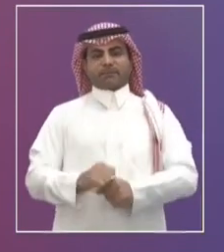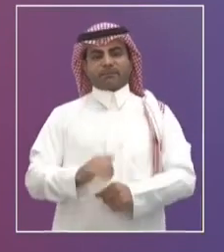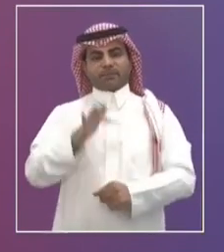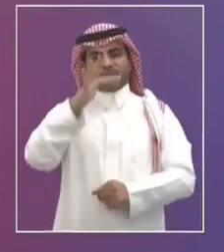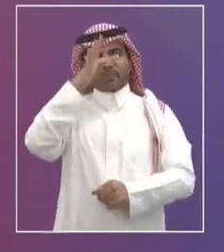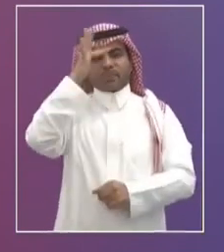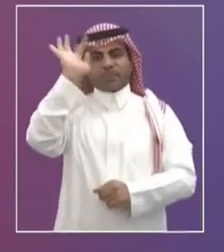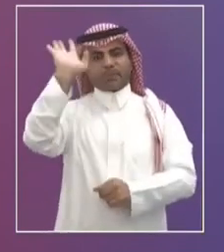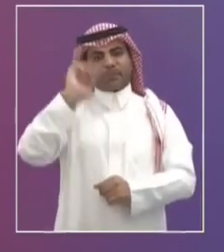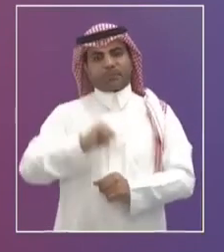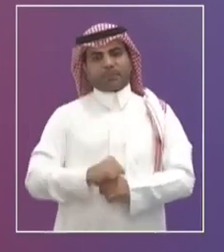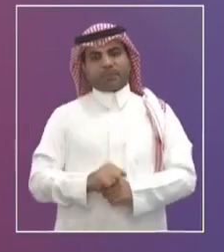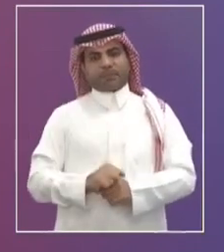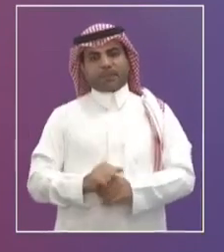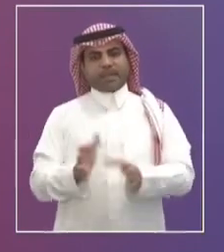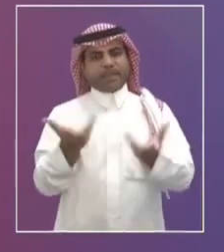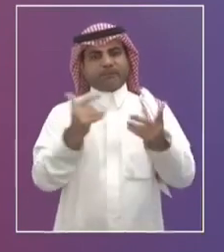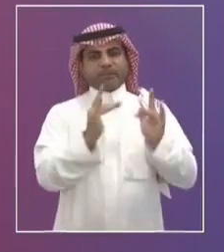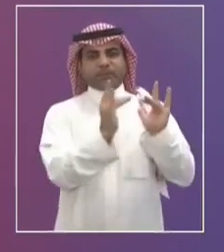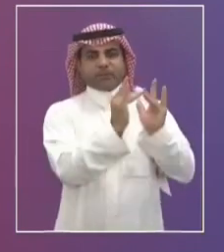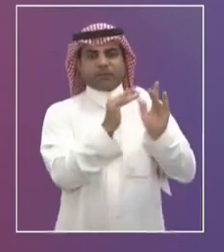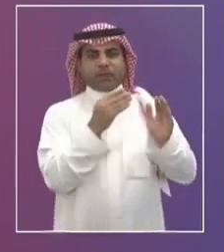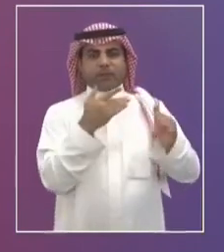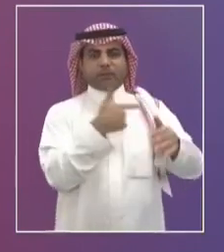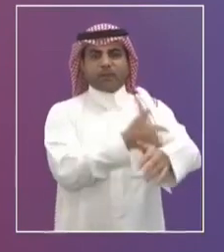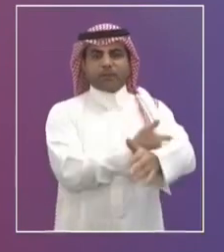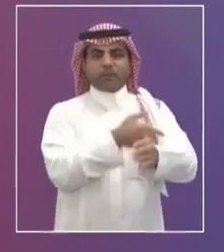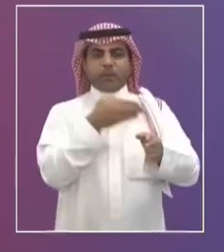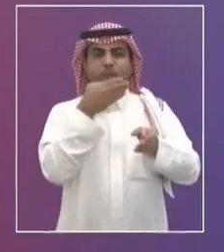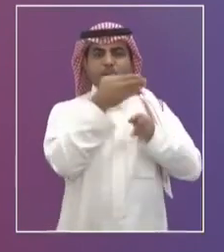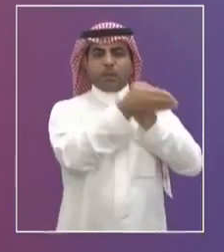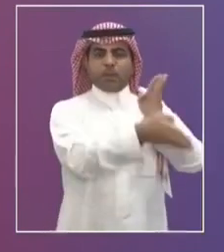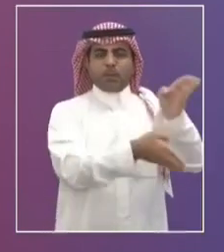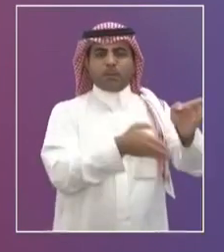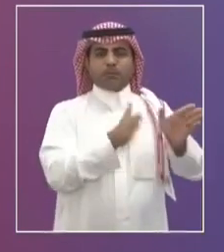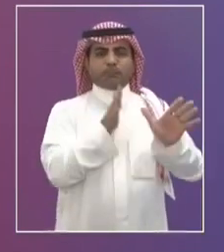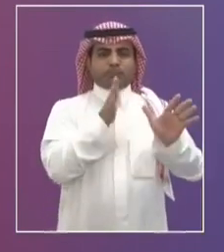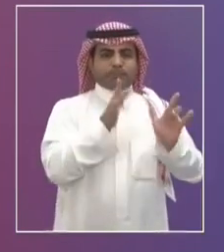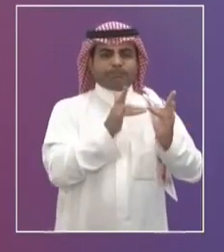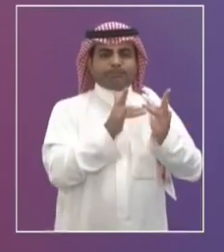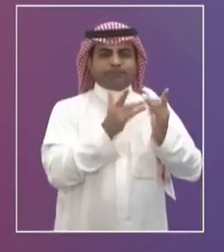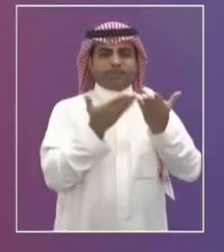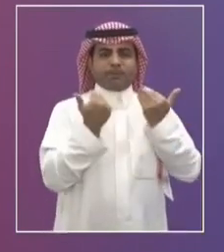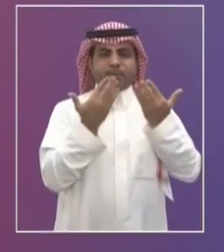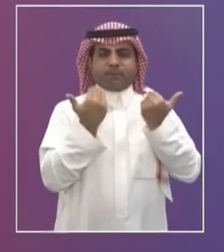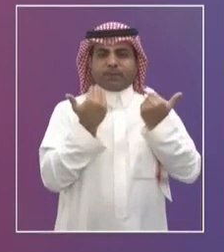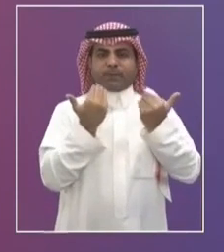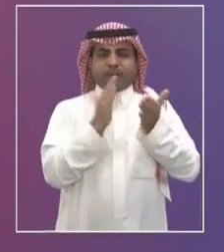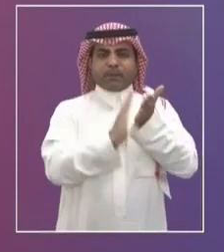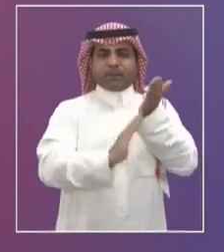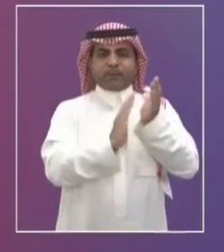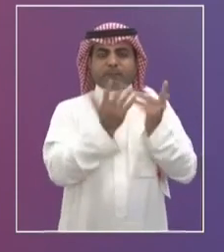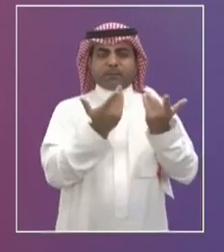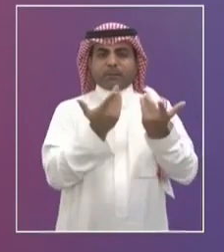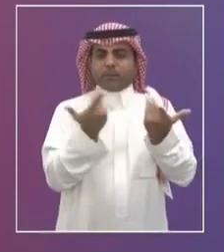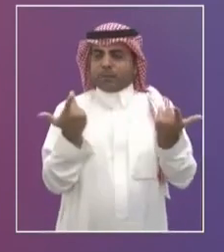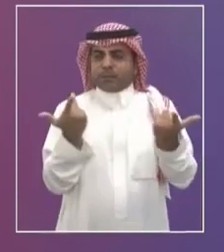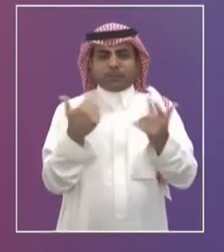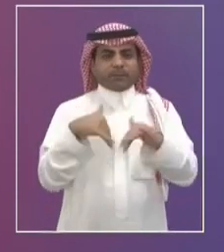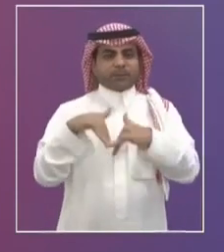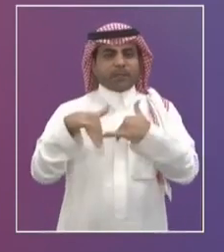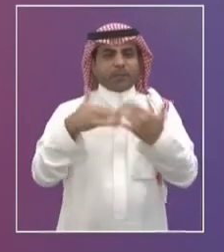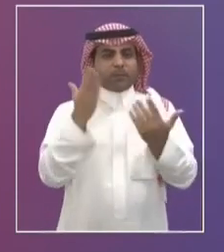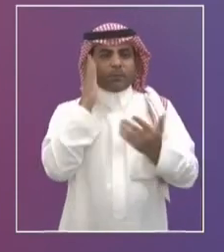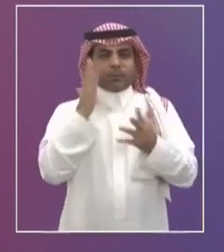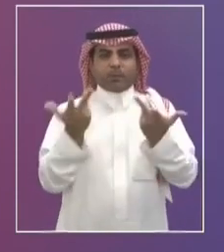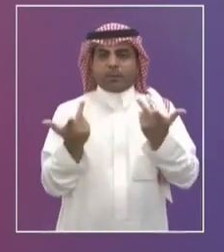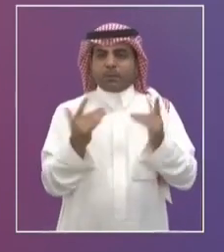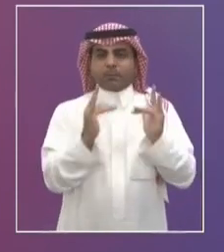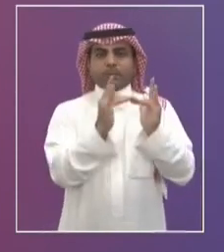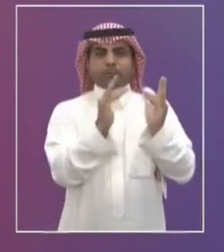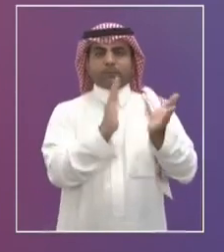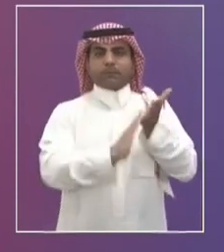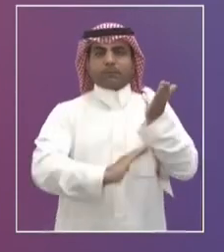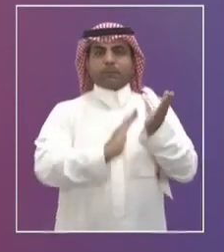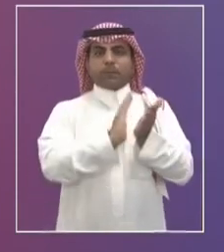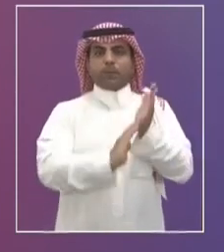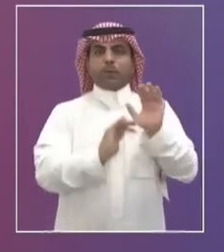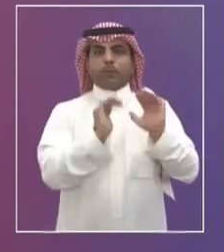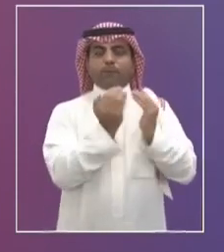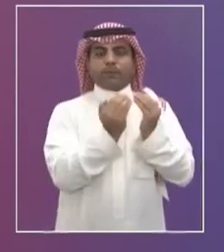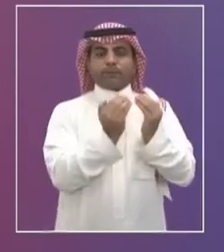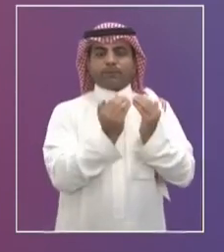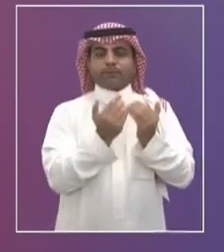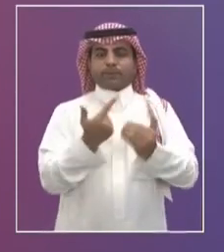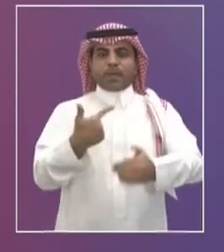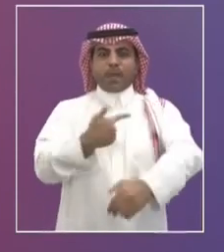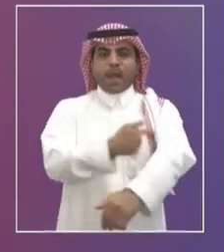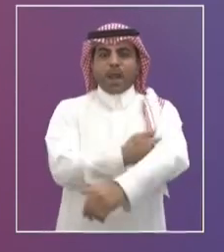المرحلة لن يجدوا أسرة للعناية المركزة أو قدرة لتلقي